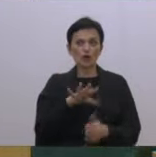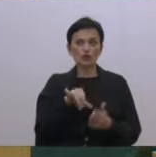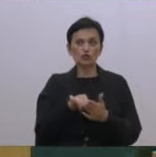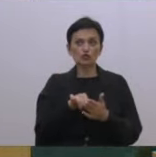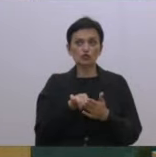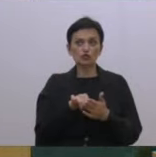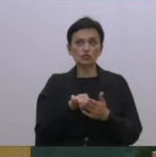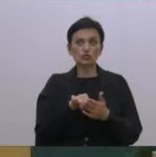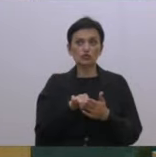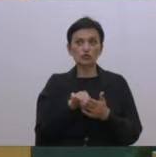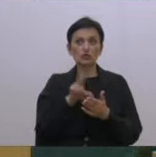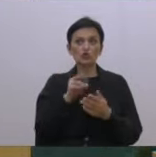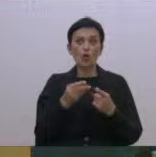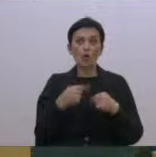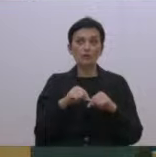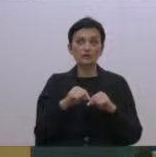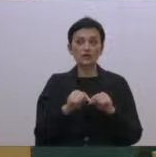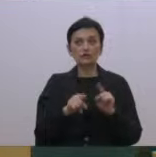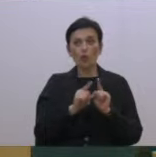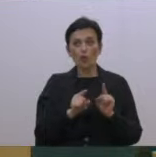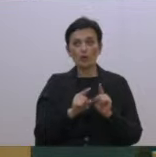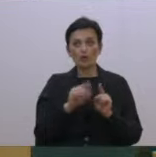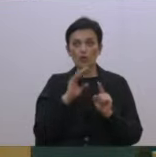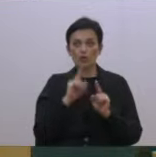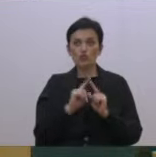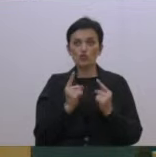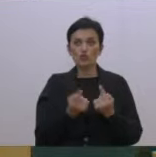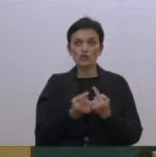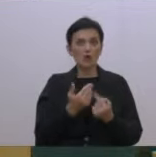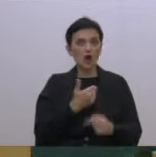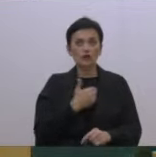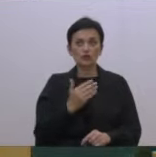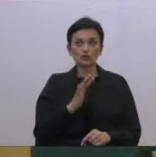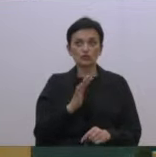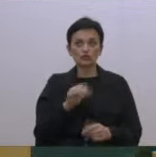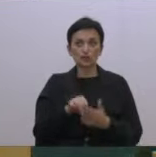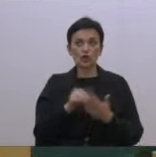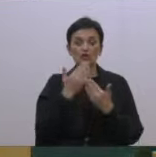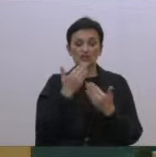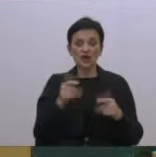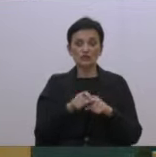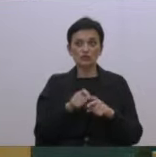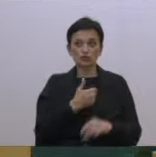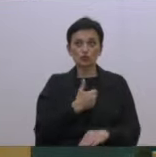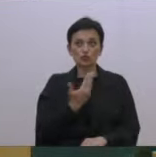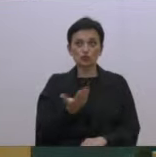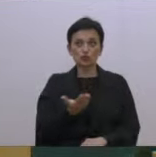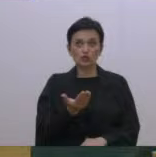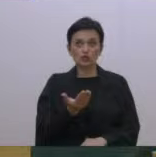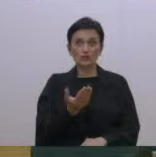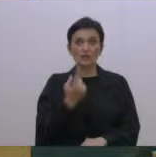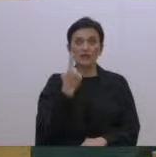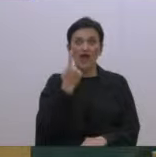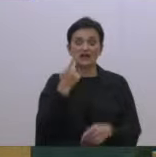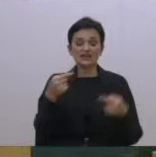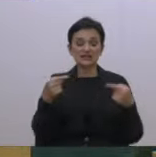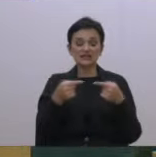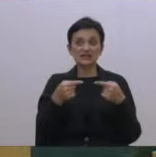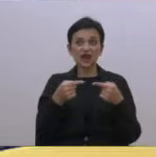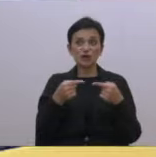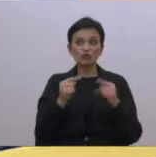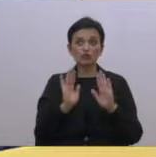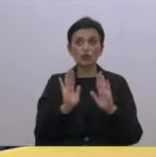გამოსვლა კომიტეტებს ოპოზიციას უმრავლესობას არსულს გამოსვლა დასკვნით სიტყვა თუ ქსურთ ერთი დაზუსტება მექნება